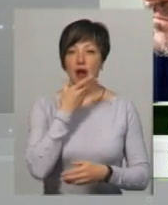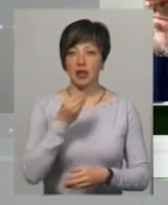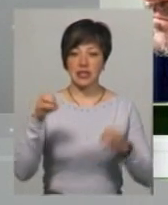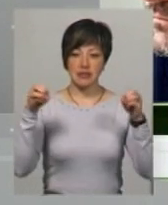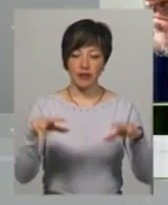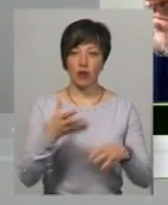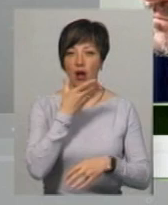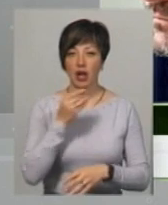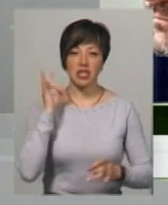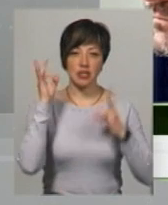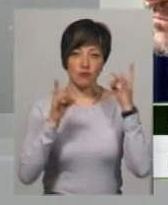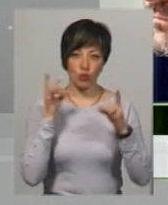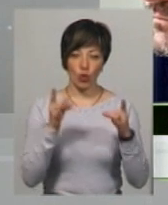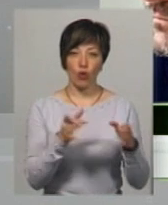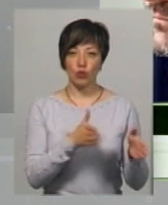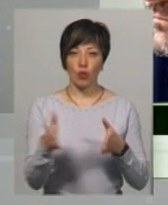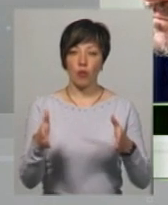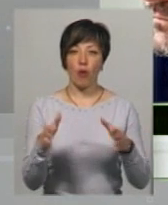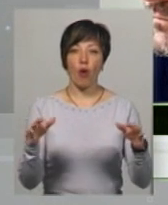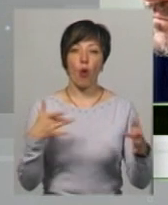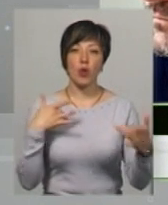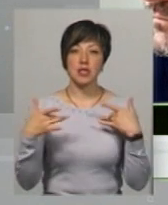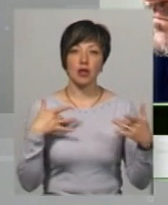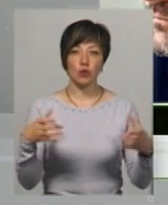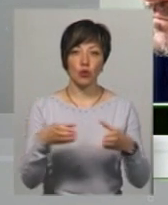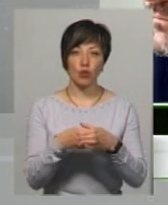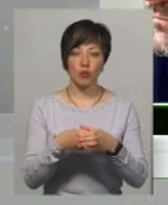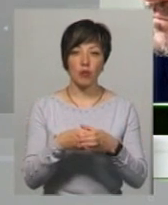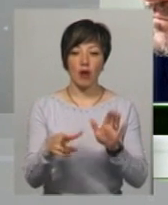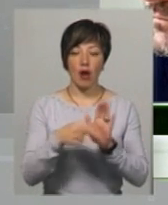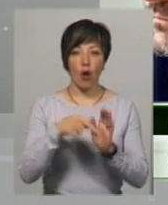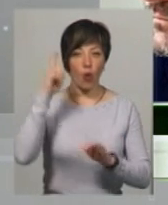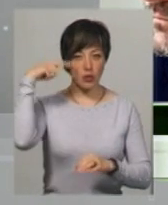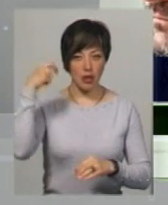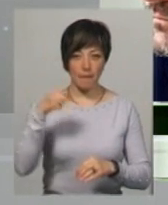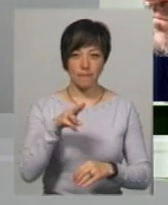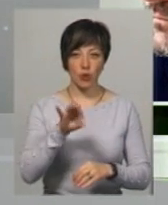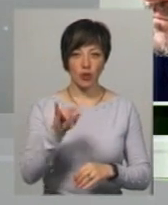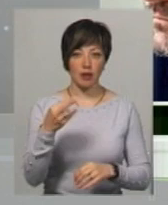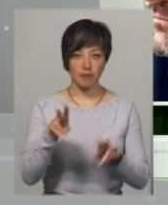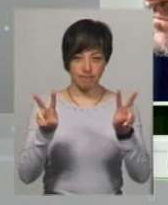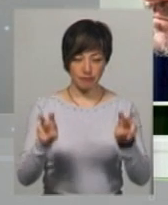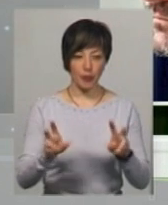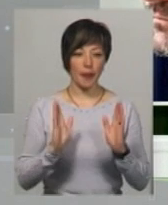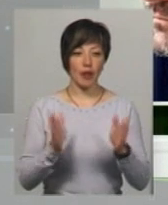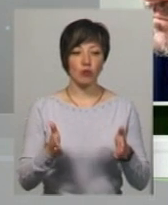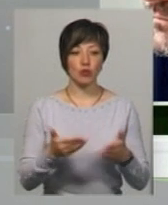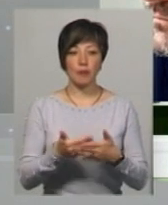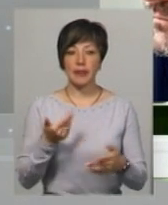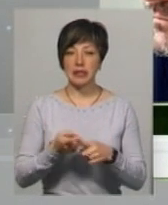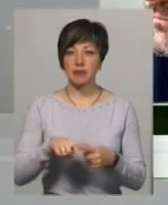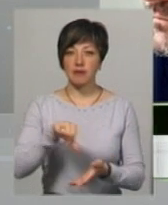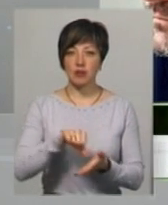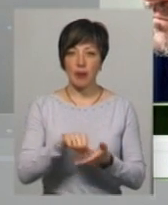Ми робимо концерт гурту «Мотрола» з козаками Поділля. Перед цим будуть ще виступати